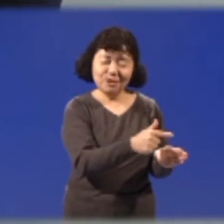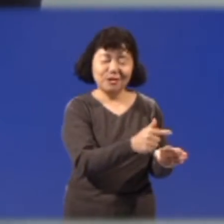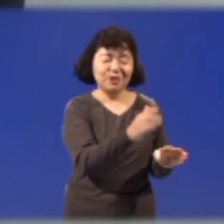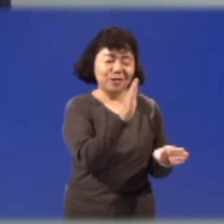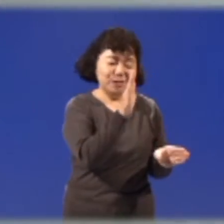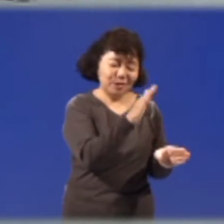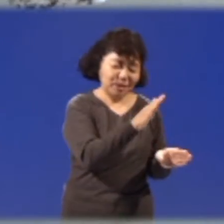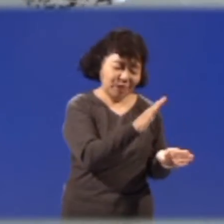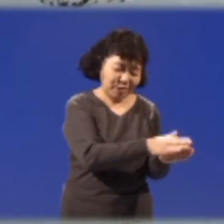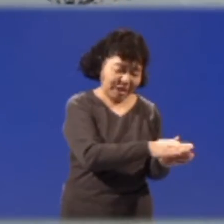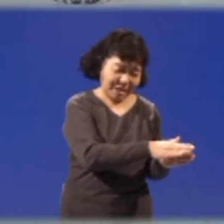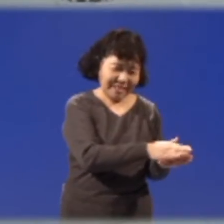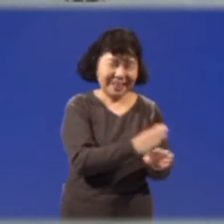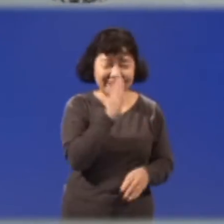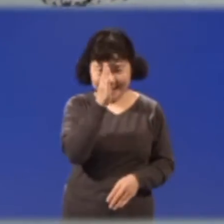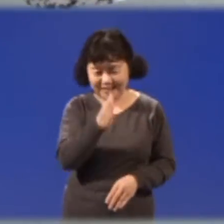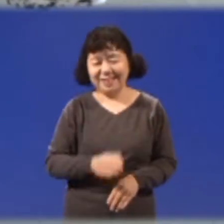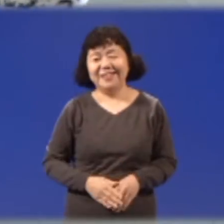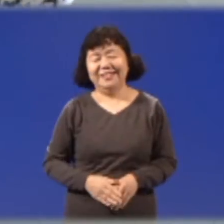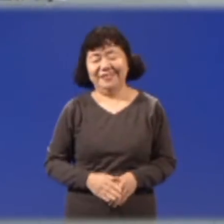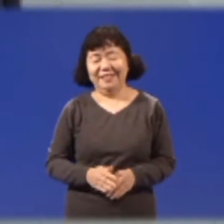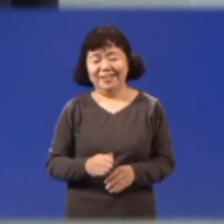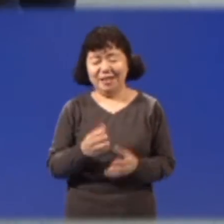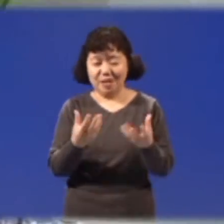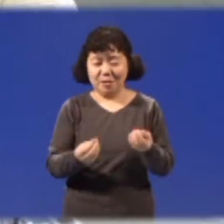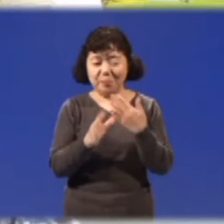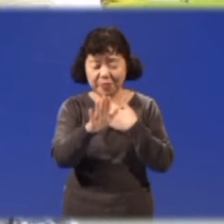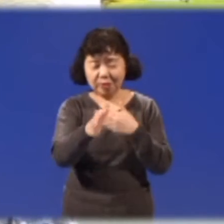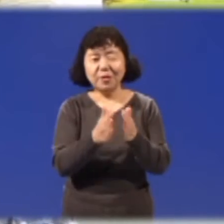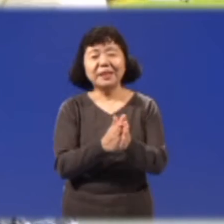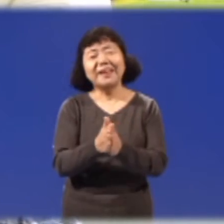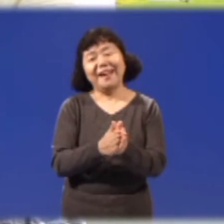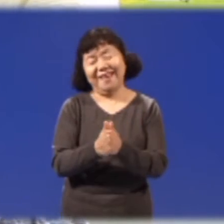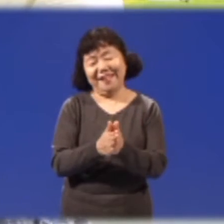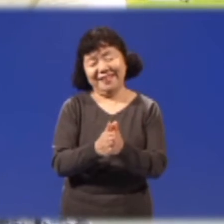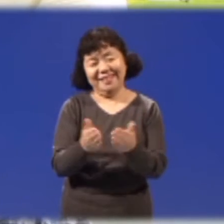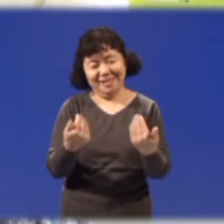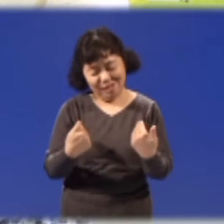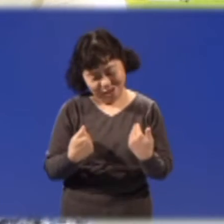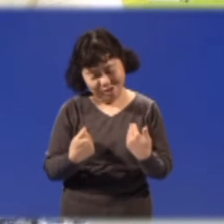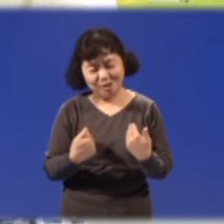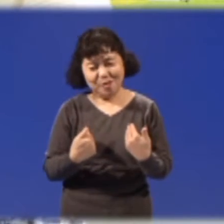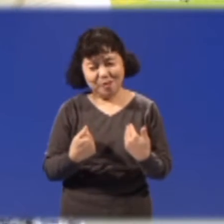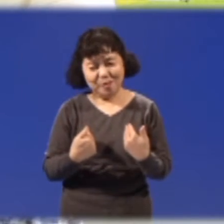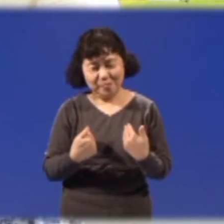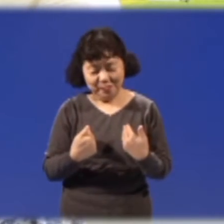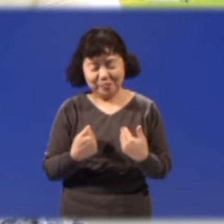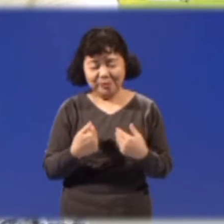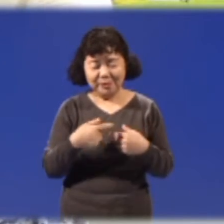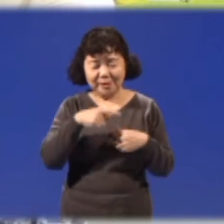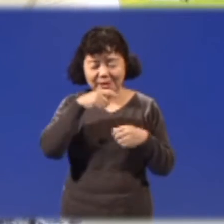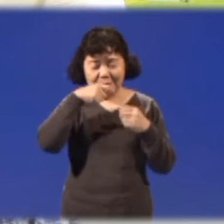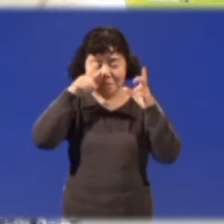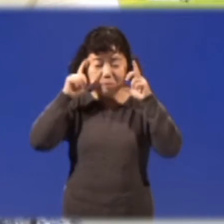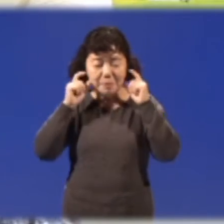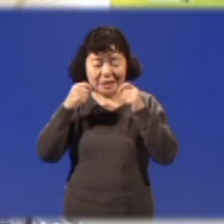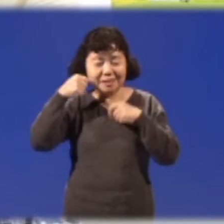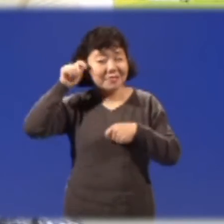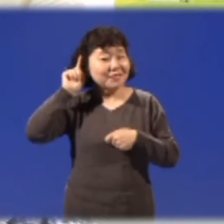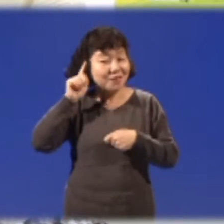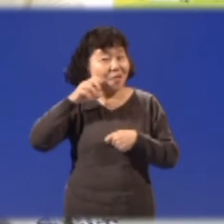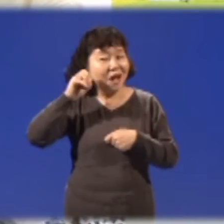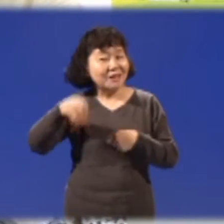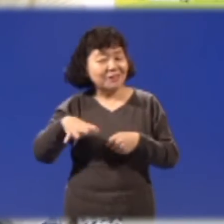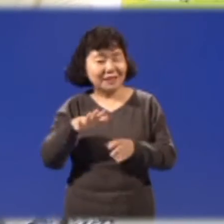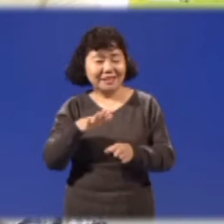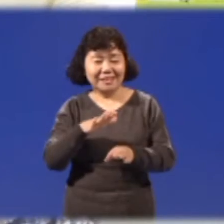捨てた後は手洗いをしてください。 マスクの外し方にも正しい外し方があるんですね。